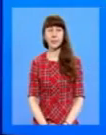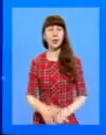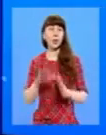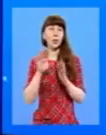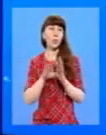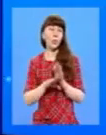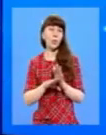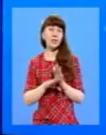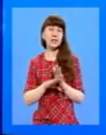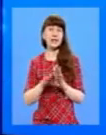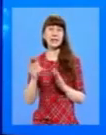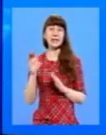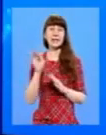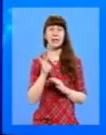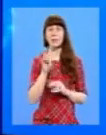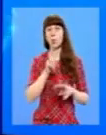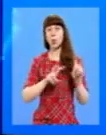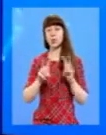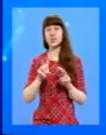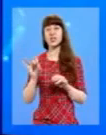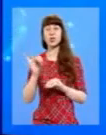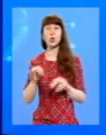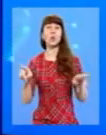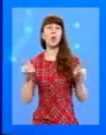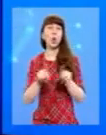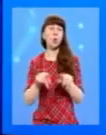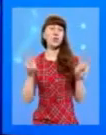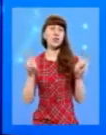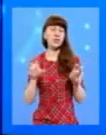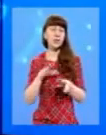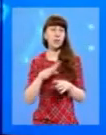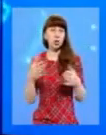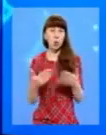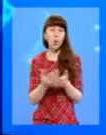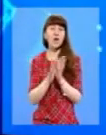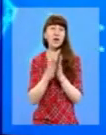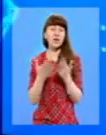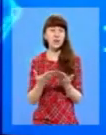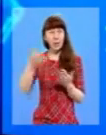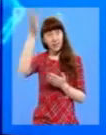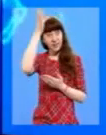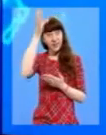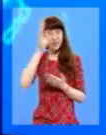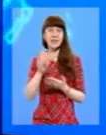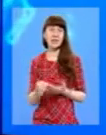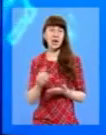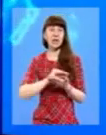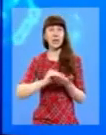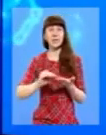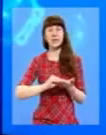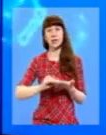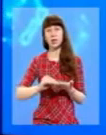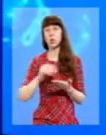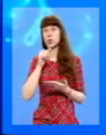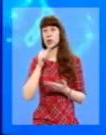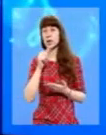Послесоветский поиск истины. Осындай атаумен профессор әлеметтану ғылымдарының докторы қостанайлық қаламгер Сергей Харченконың жаңа